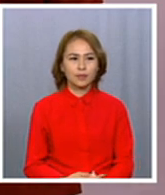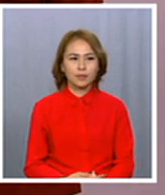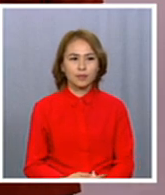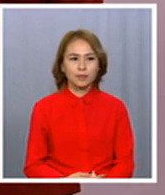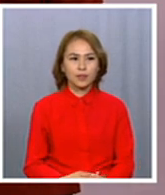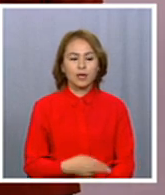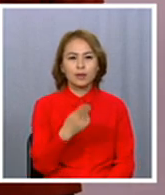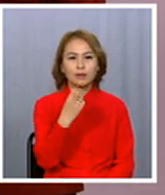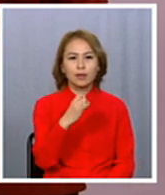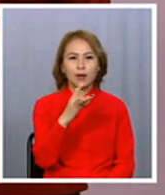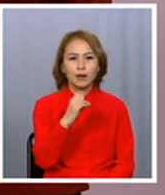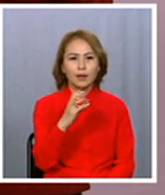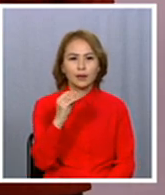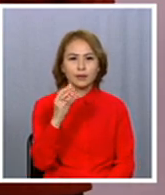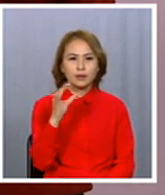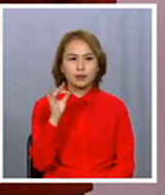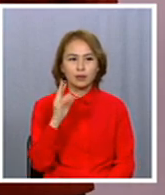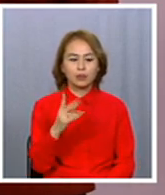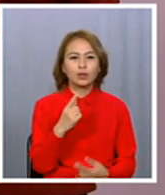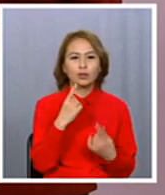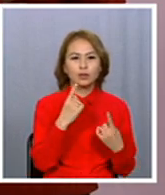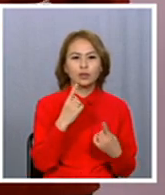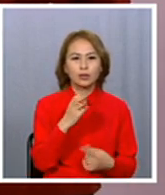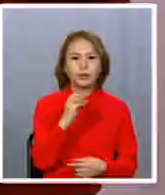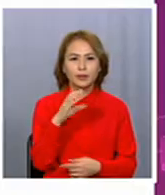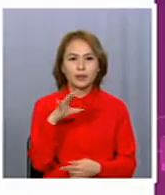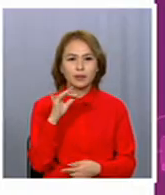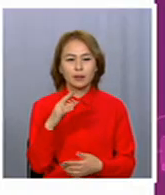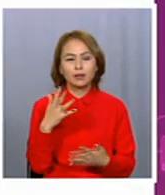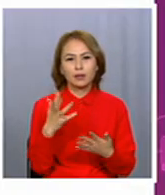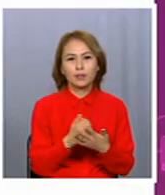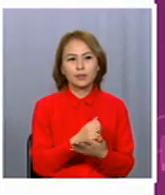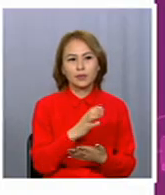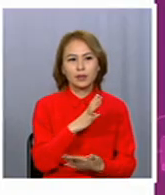дара етістіктерде күрделі етістіктерде таптыңдар.